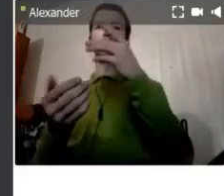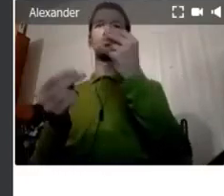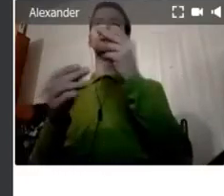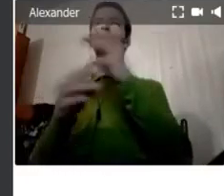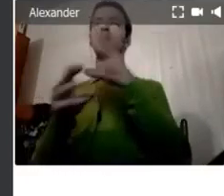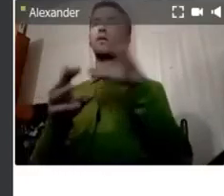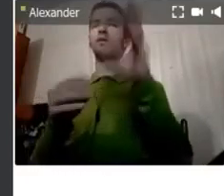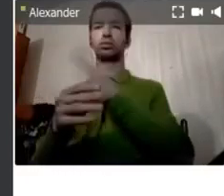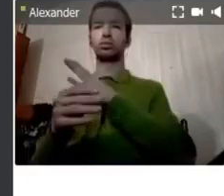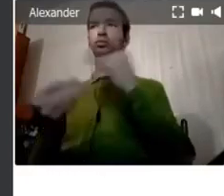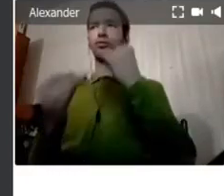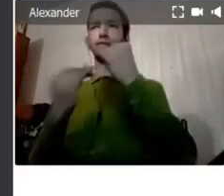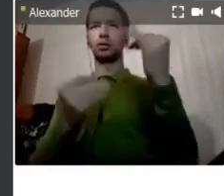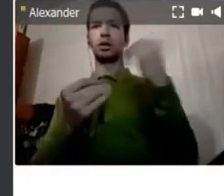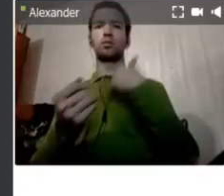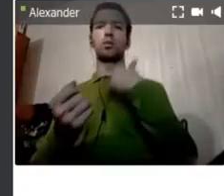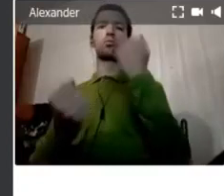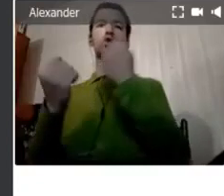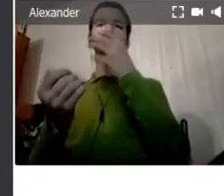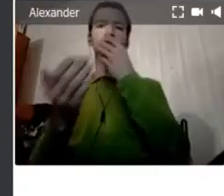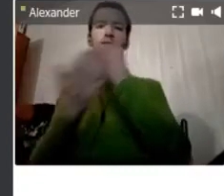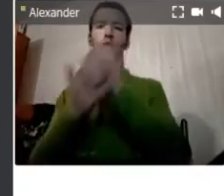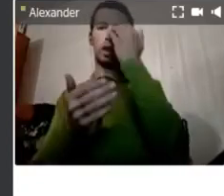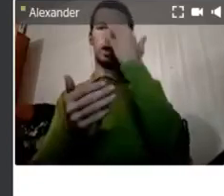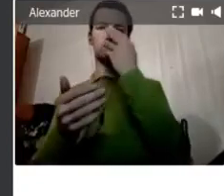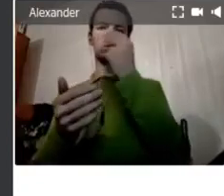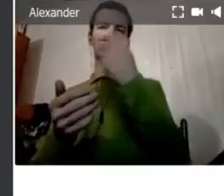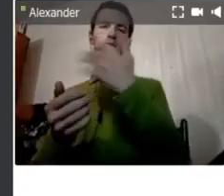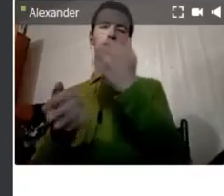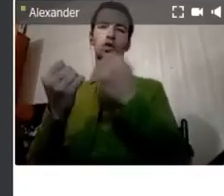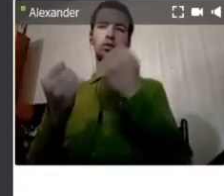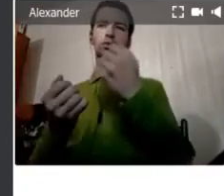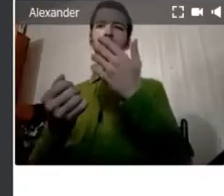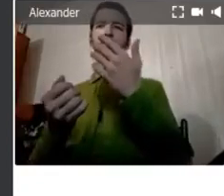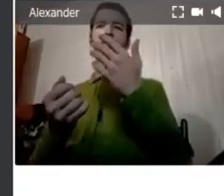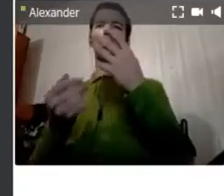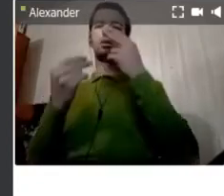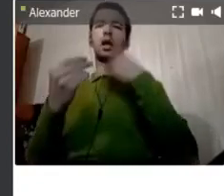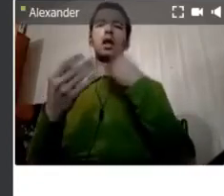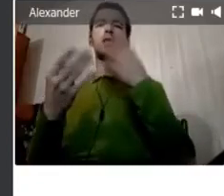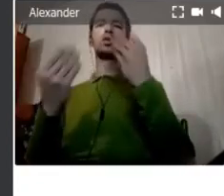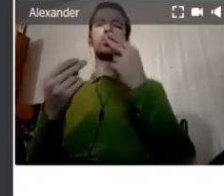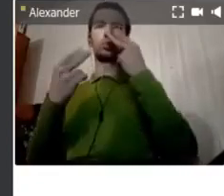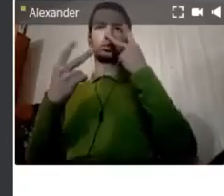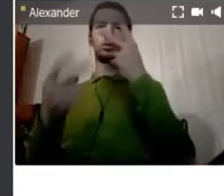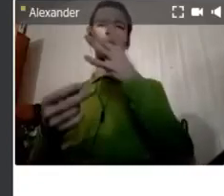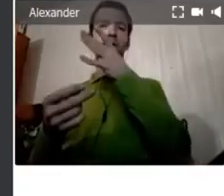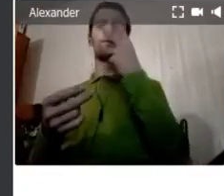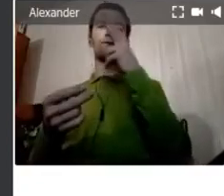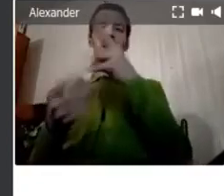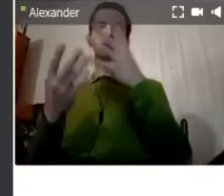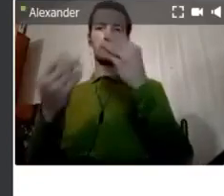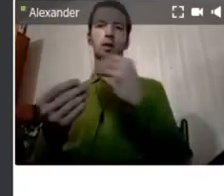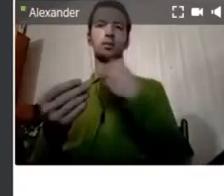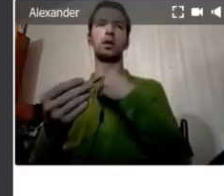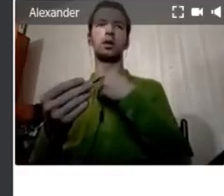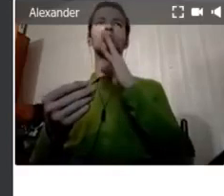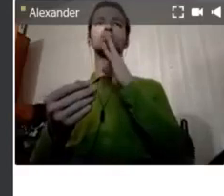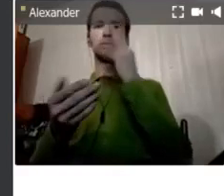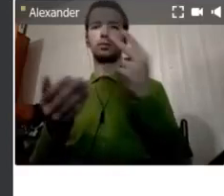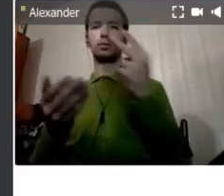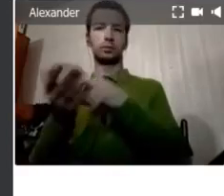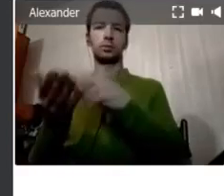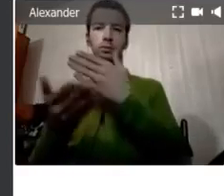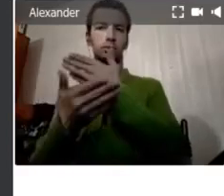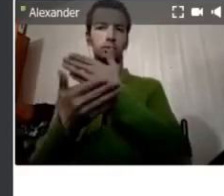ну, свободен. Ну, для меня это идеально. Конечно, я не останавливаюсь, потому что у меня в жизни есть